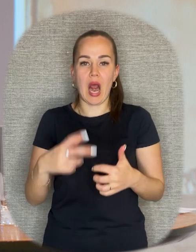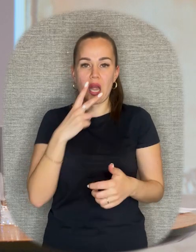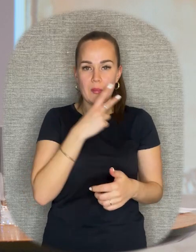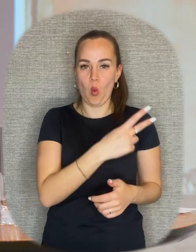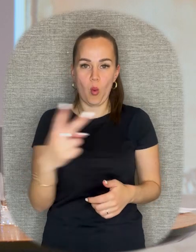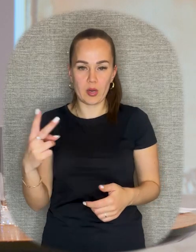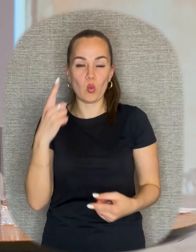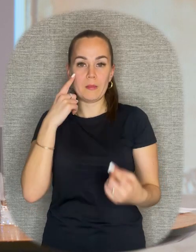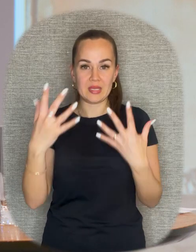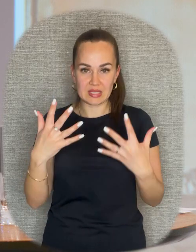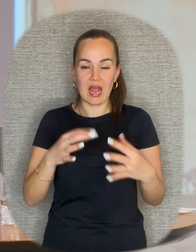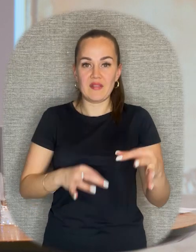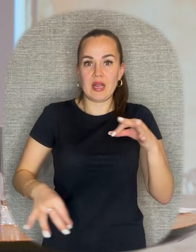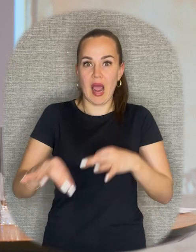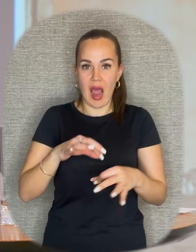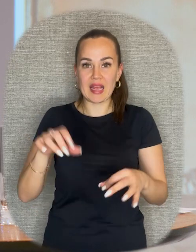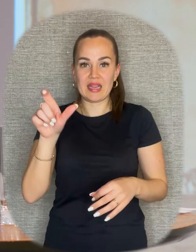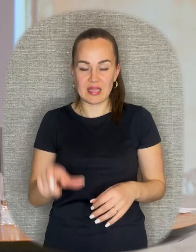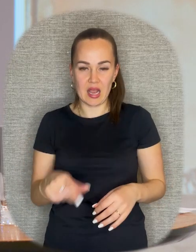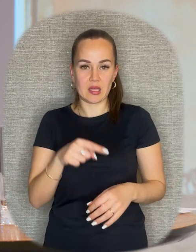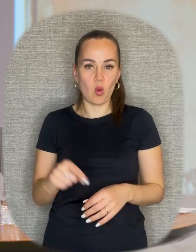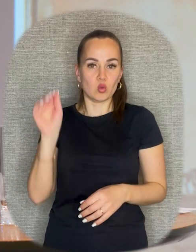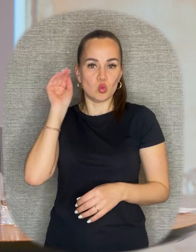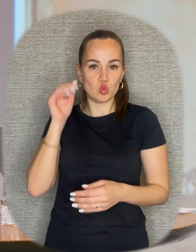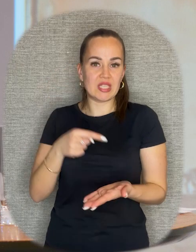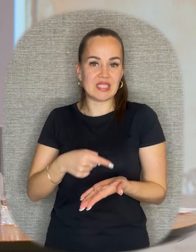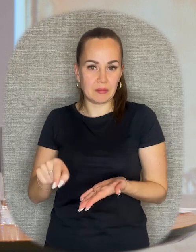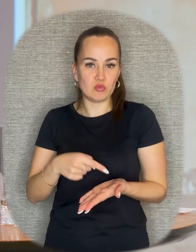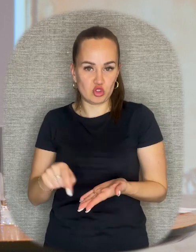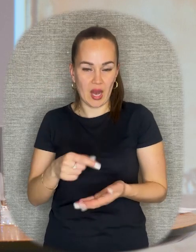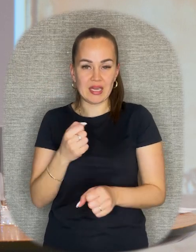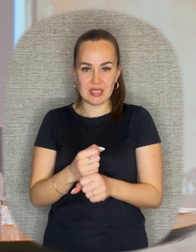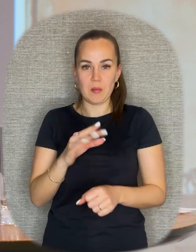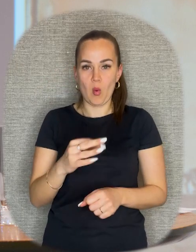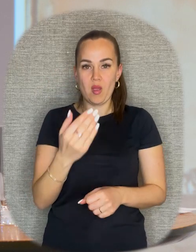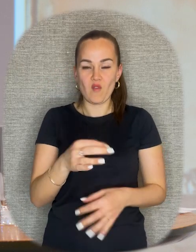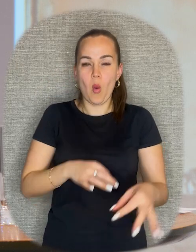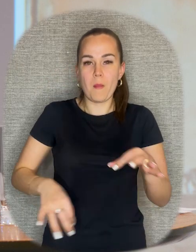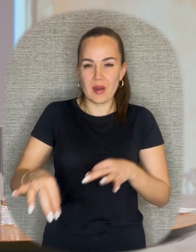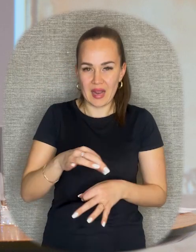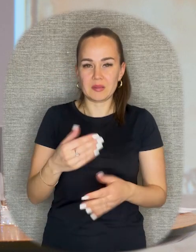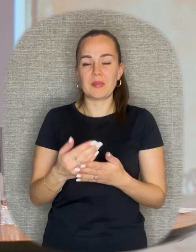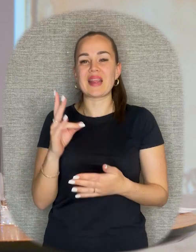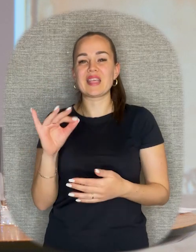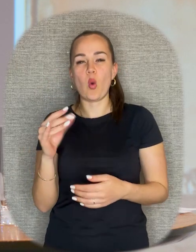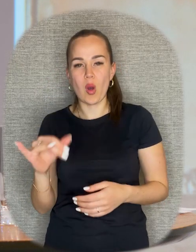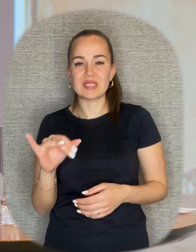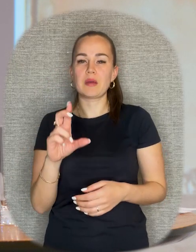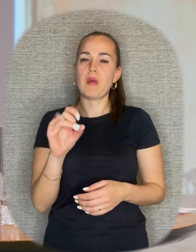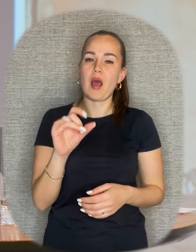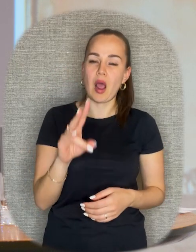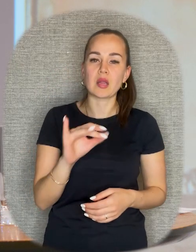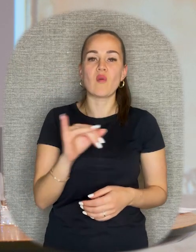облику Представьте себе что архитектор левинсон выслушивает замечание сделанное по его проекту никольским